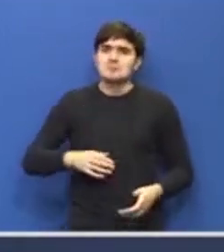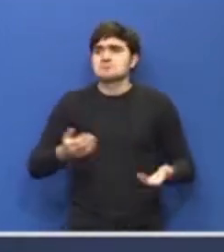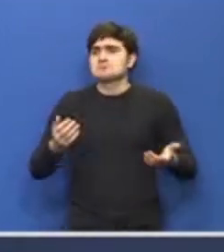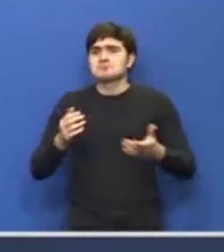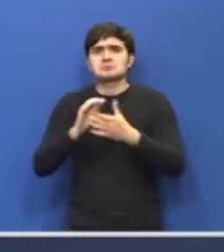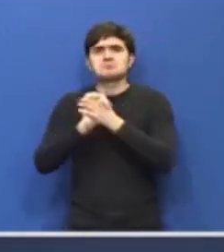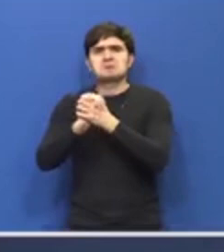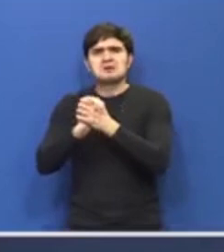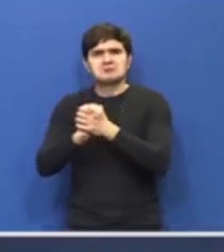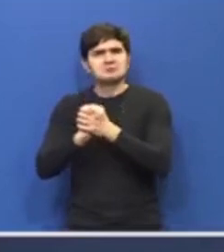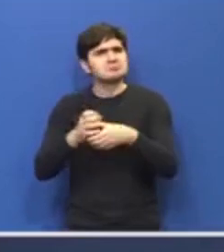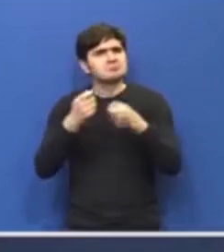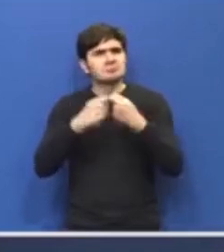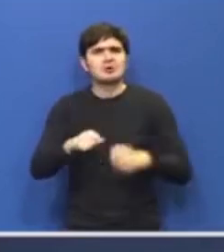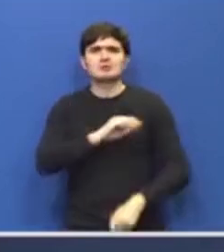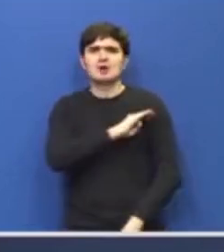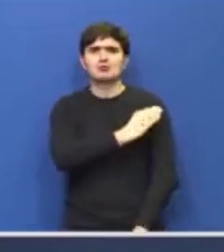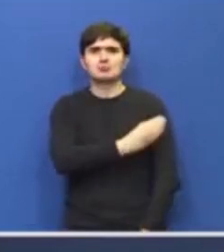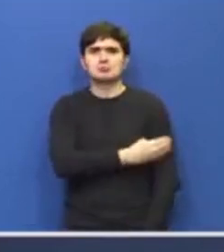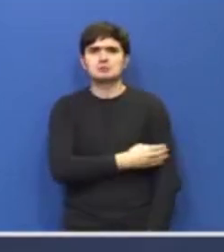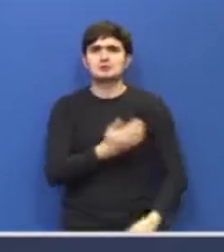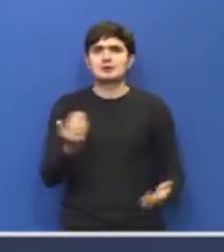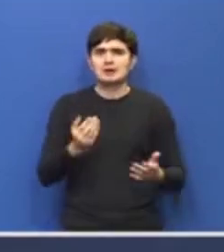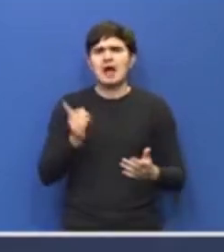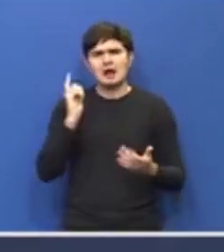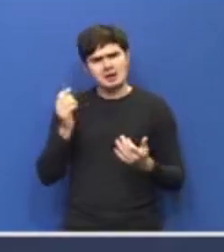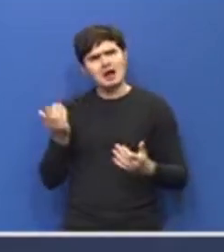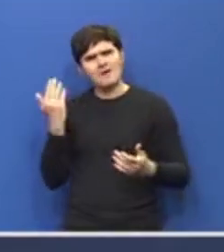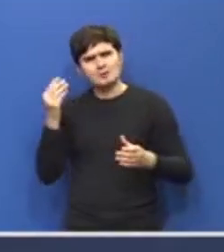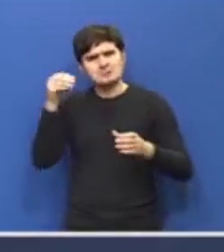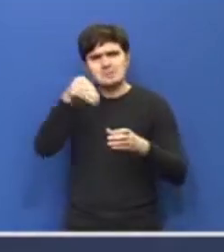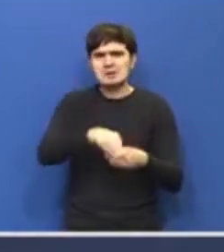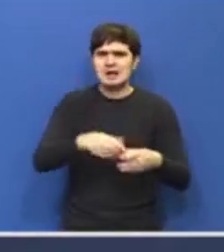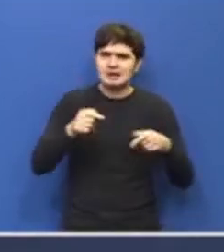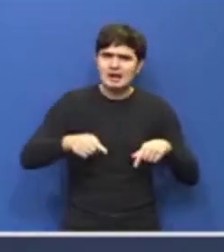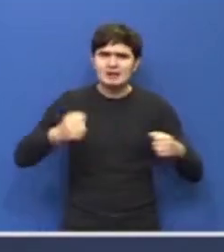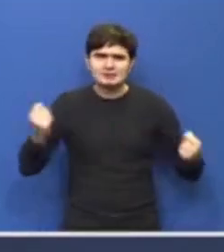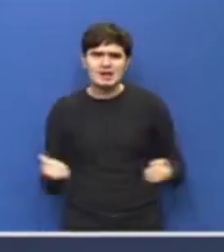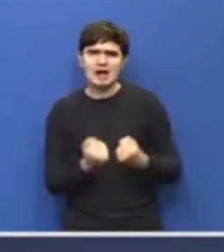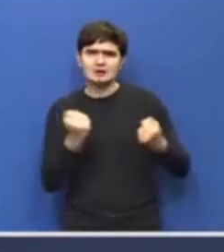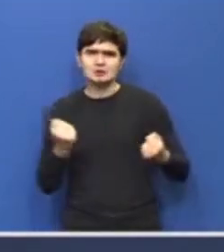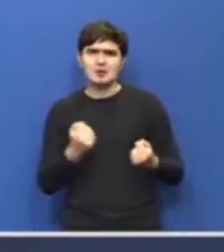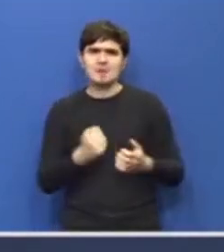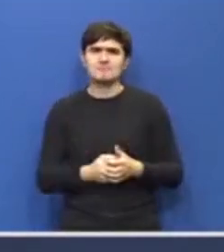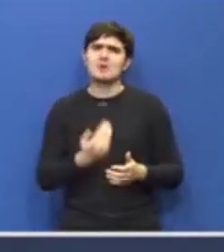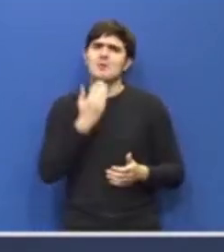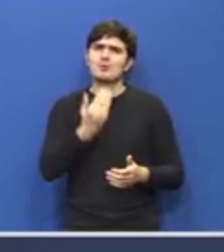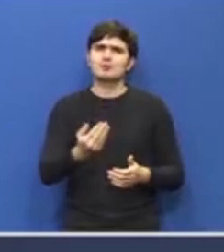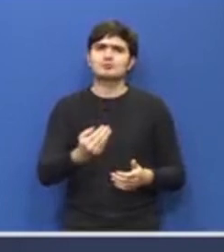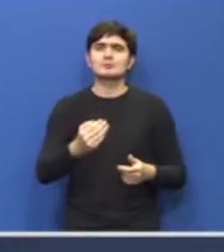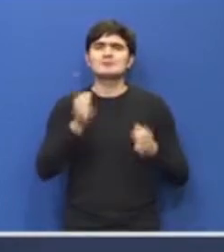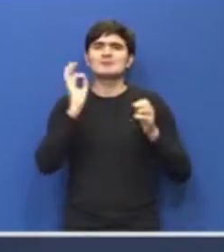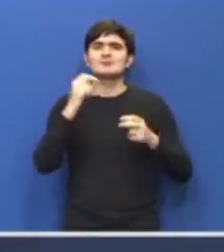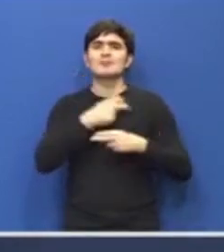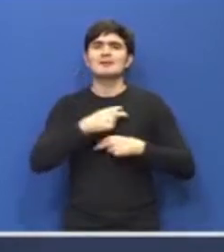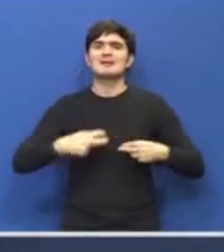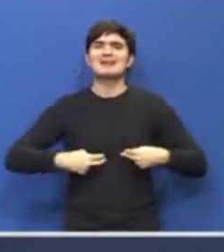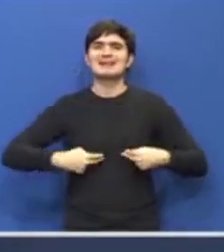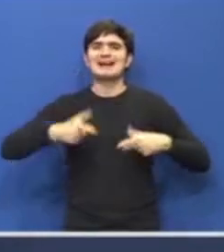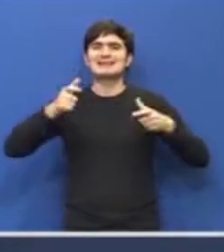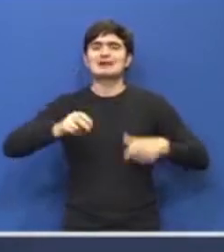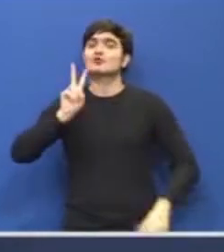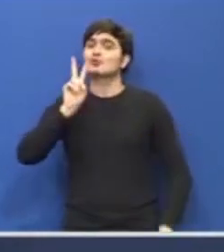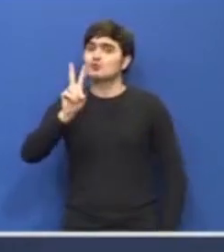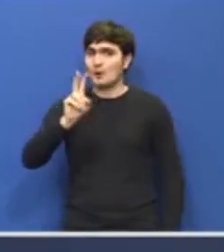felicit toate autoritățile care au fost implicate în acțiunea de astăzi. Mulțumesc primăriei sectorului 2 pentru